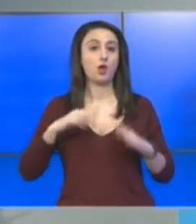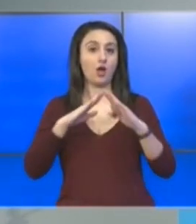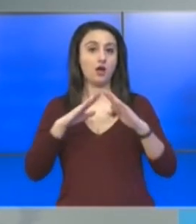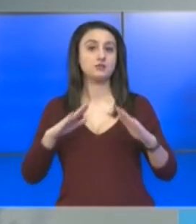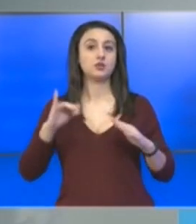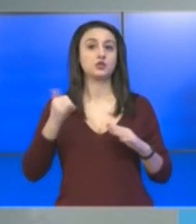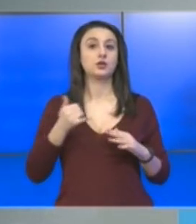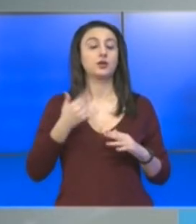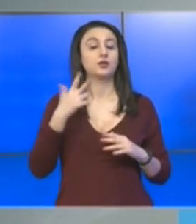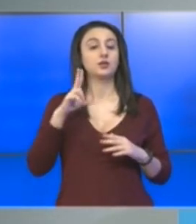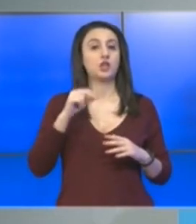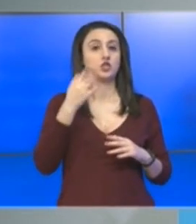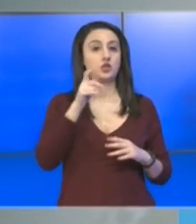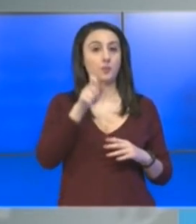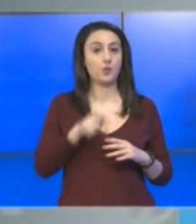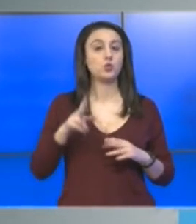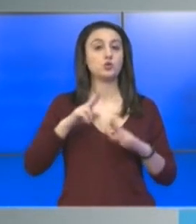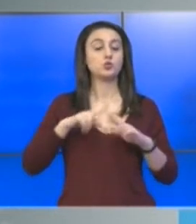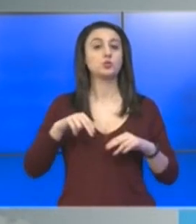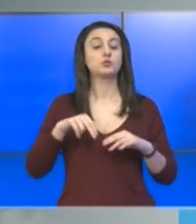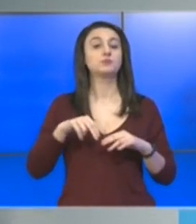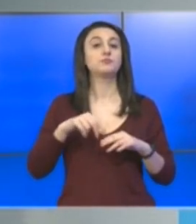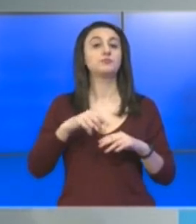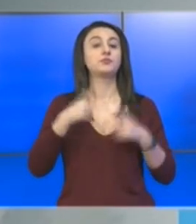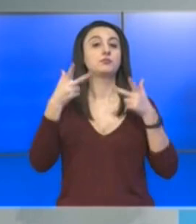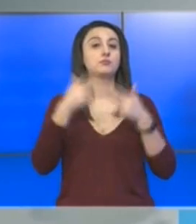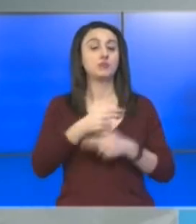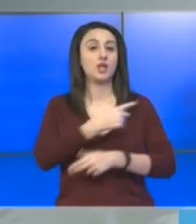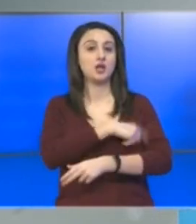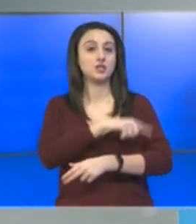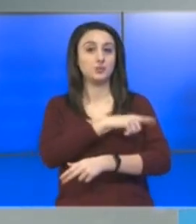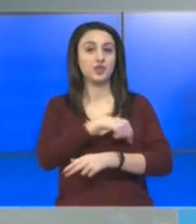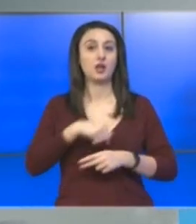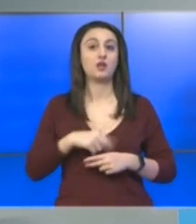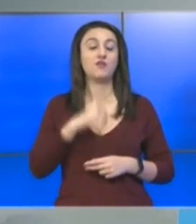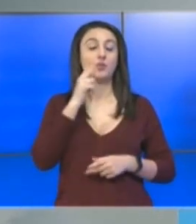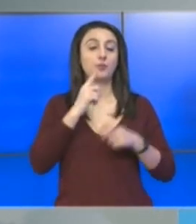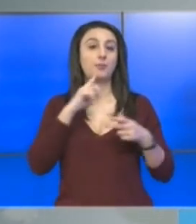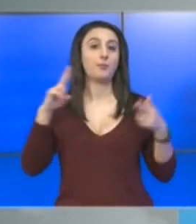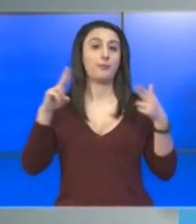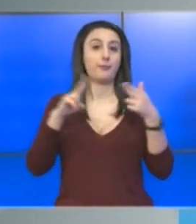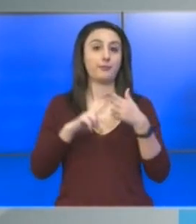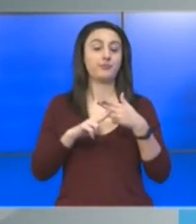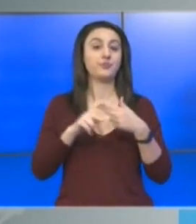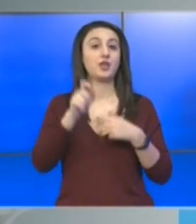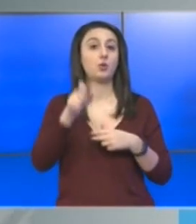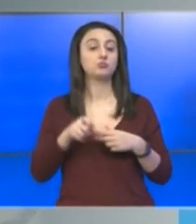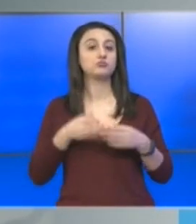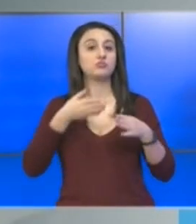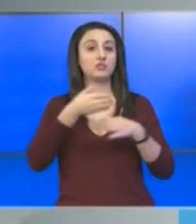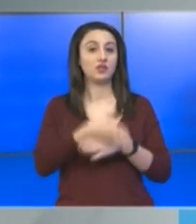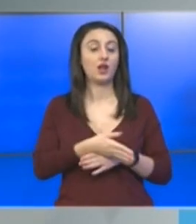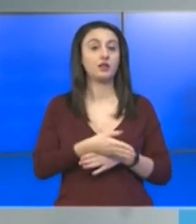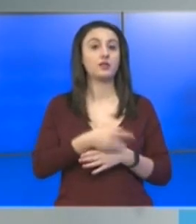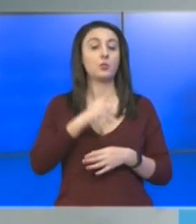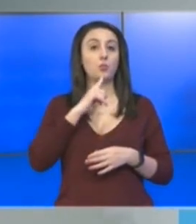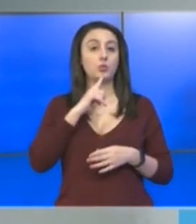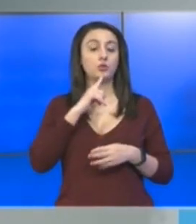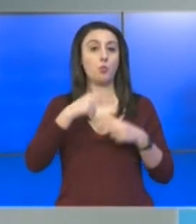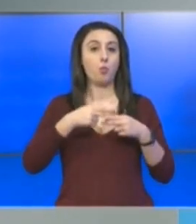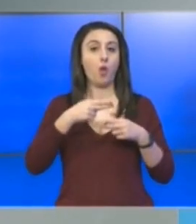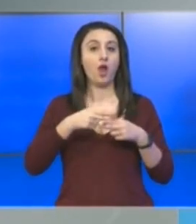iar alte 35 de persoane se află în carantină. Vorbim de persoane care au intrat în contact direct cu purtătorii de COVID-19 și care